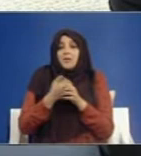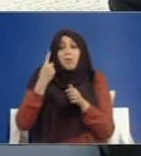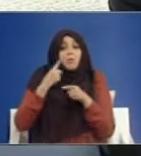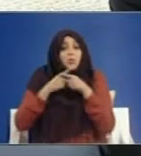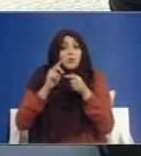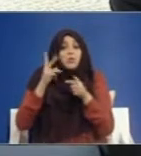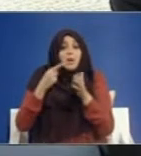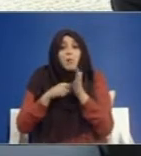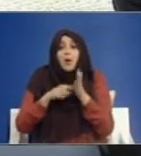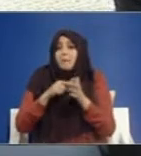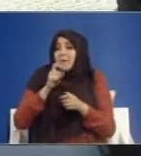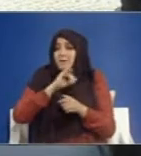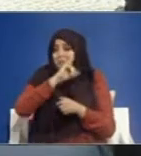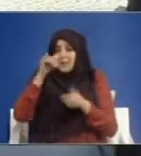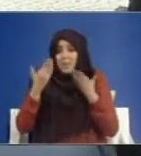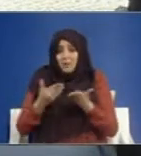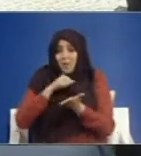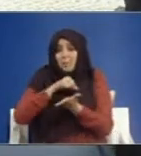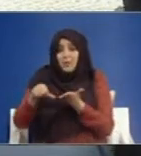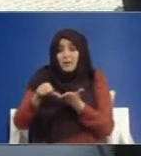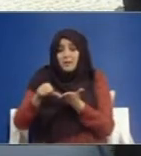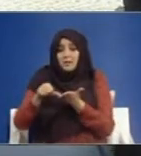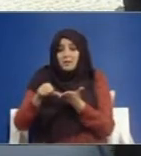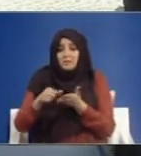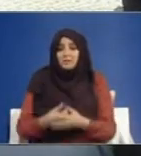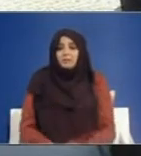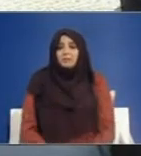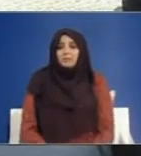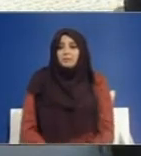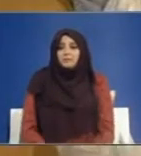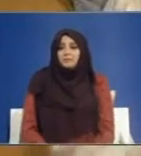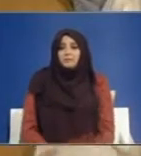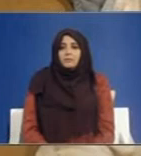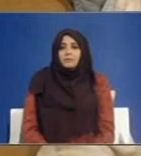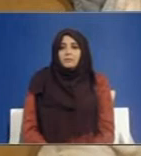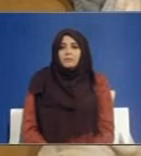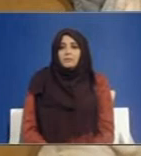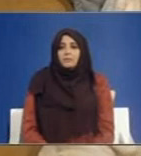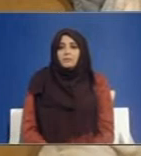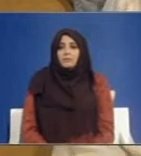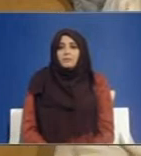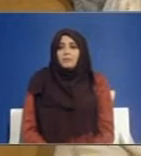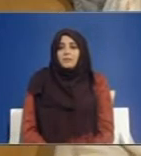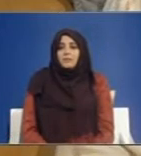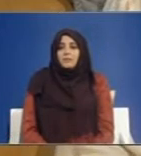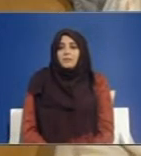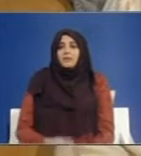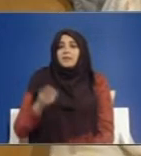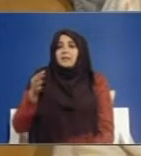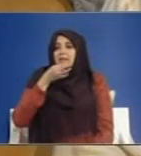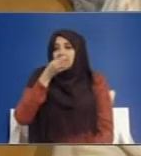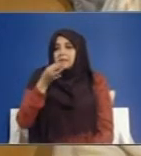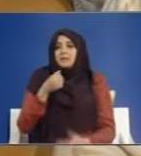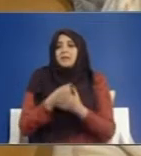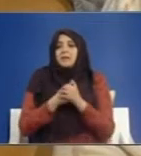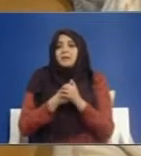أنها الآن لم تسدد المال الذي عليها. تفضل شيخ محمد. لك الفضل. أولا نقول بأن ما يعرف